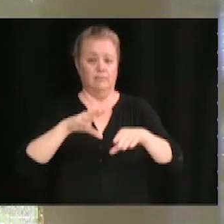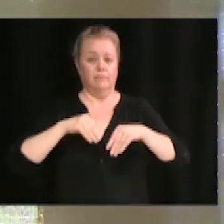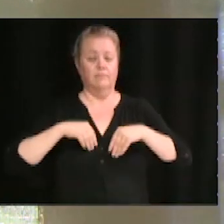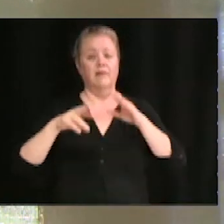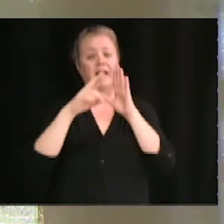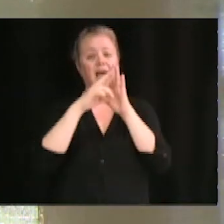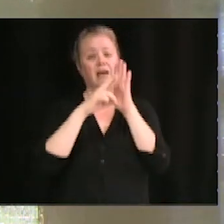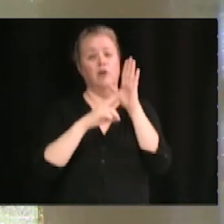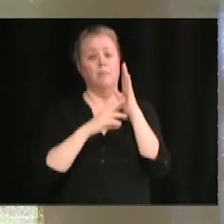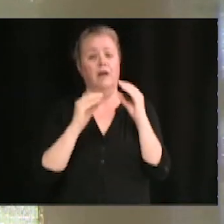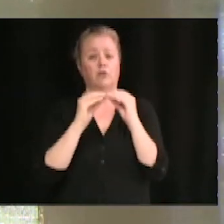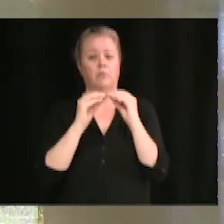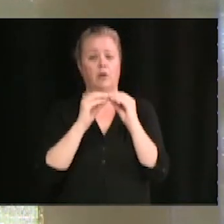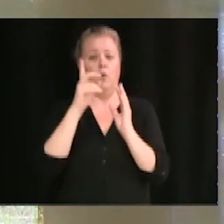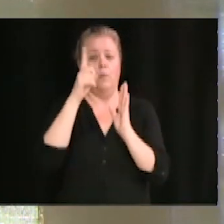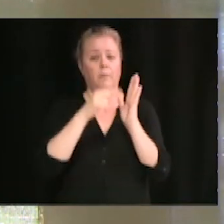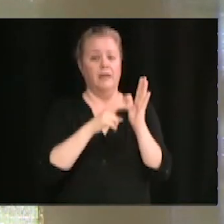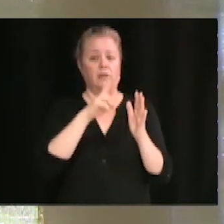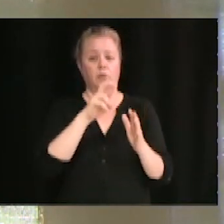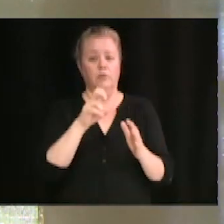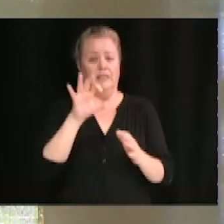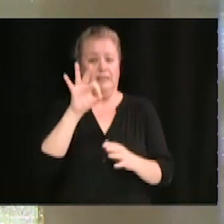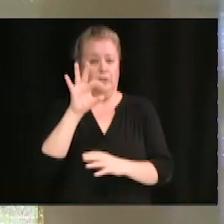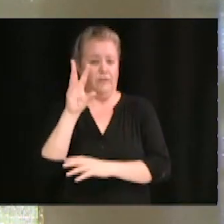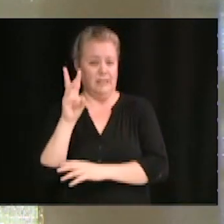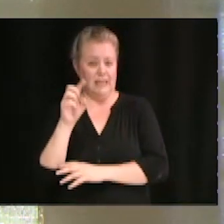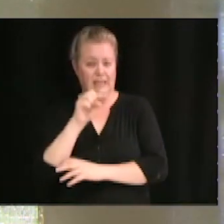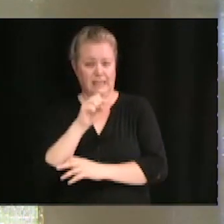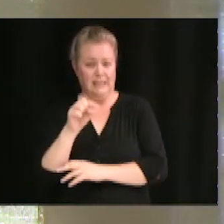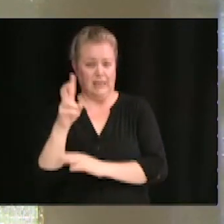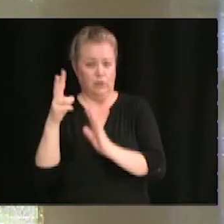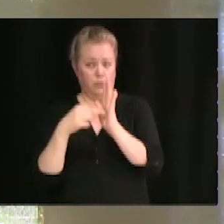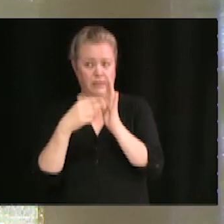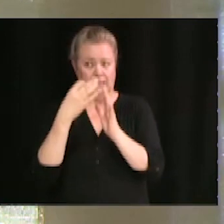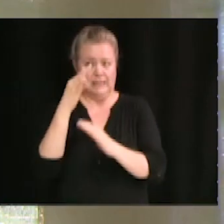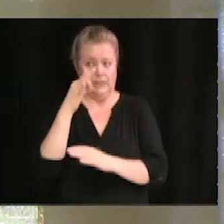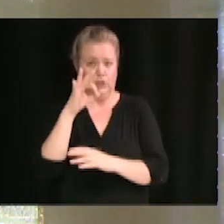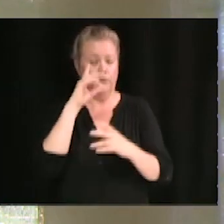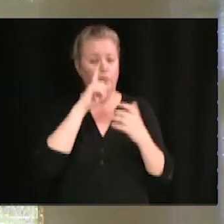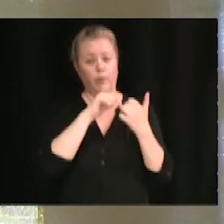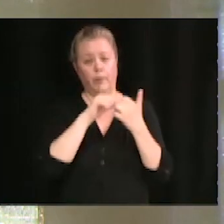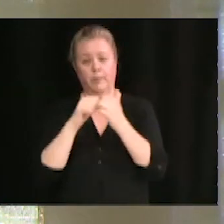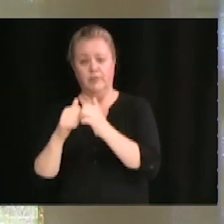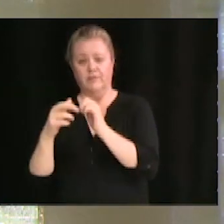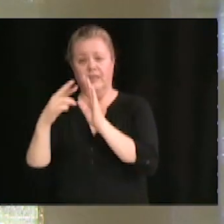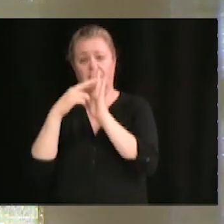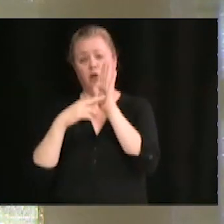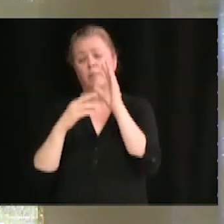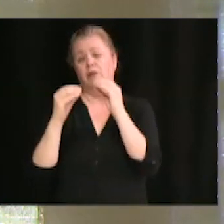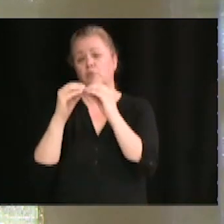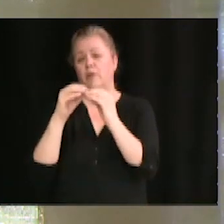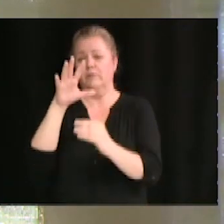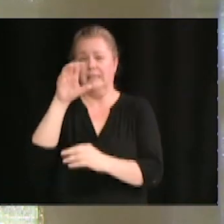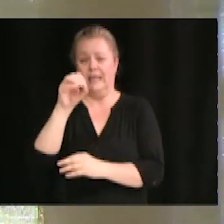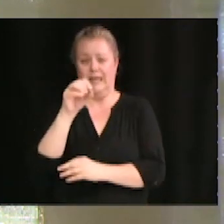numéro 1296-2019 modifiant le règlement numéro 50